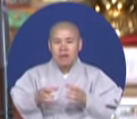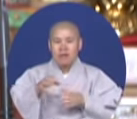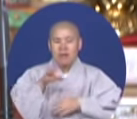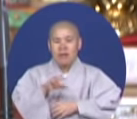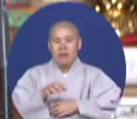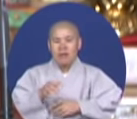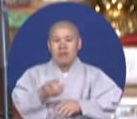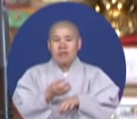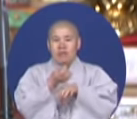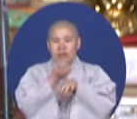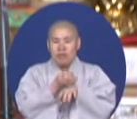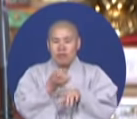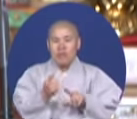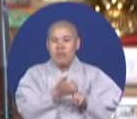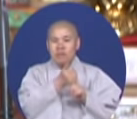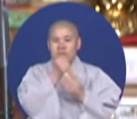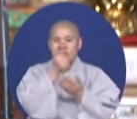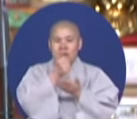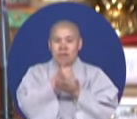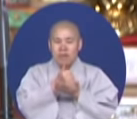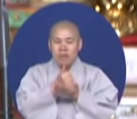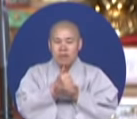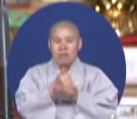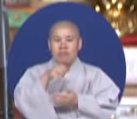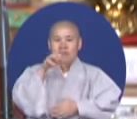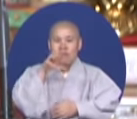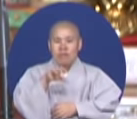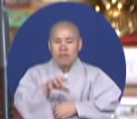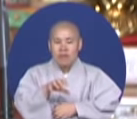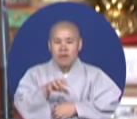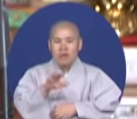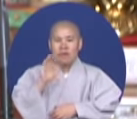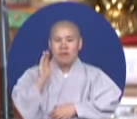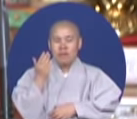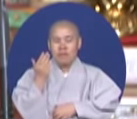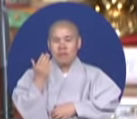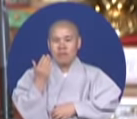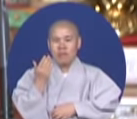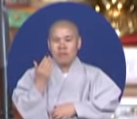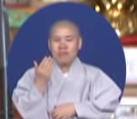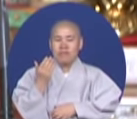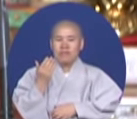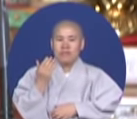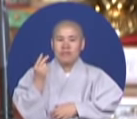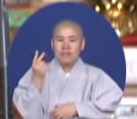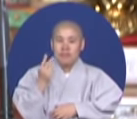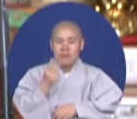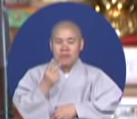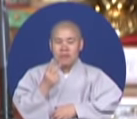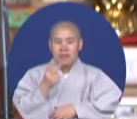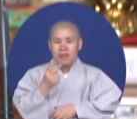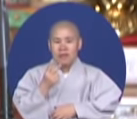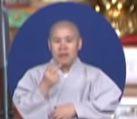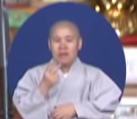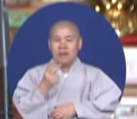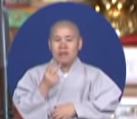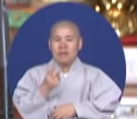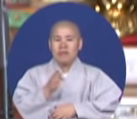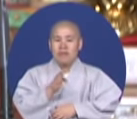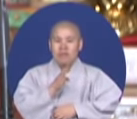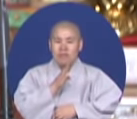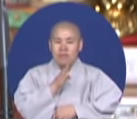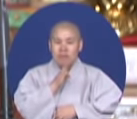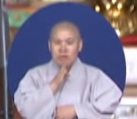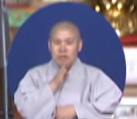이제 서가모니 부처님 그 도량이 되고, 석가도량, 거기가